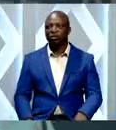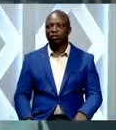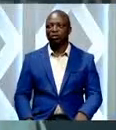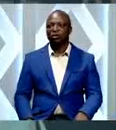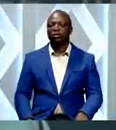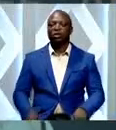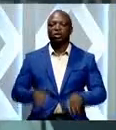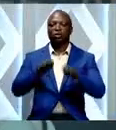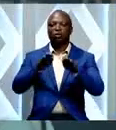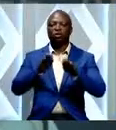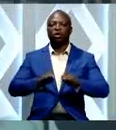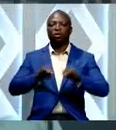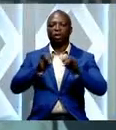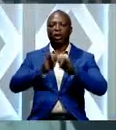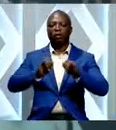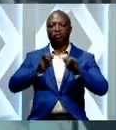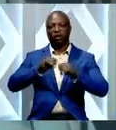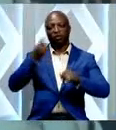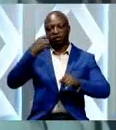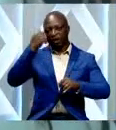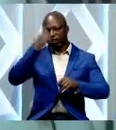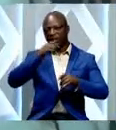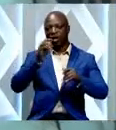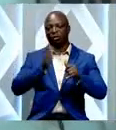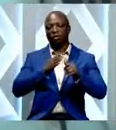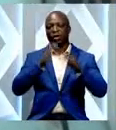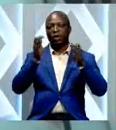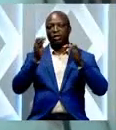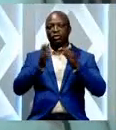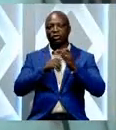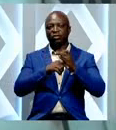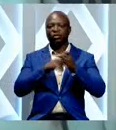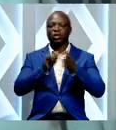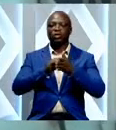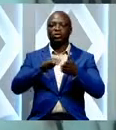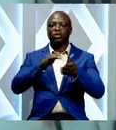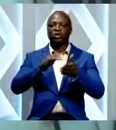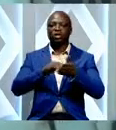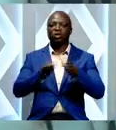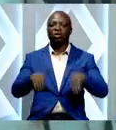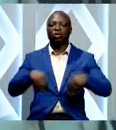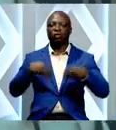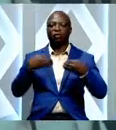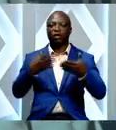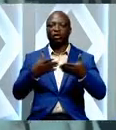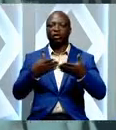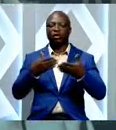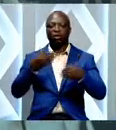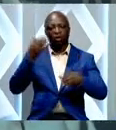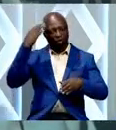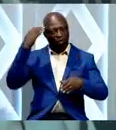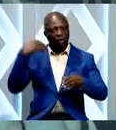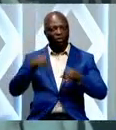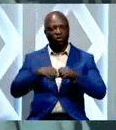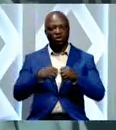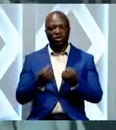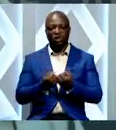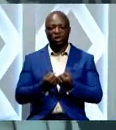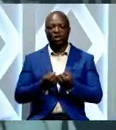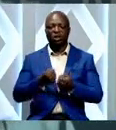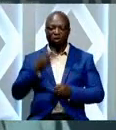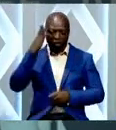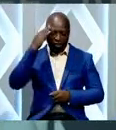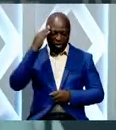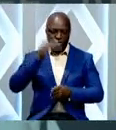Le Forum InfraFort Africa, première édition. Une plateforme offerte aux chefs d'entreprise et aux experts de